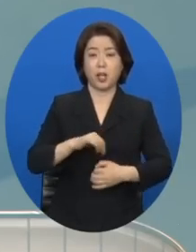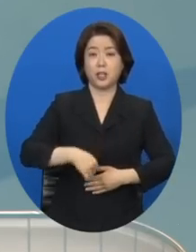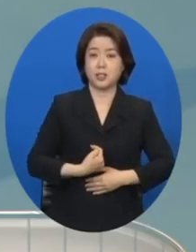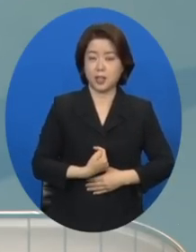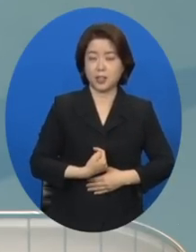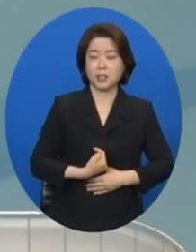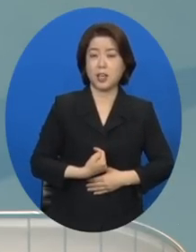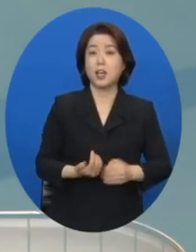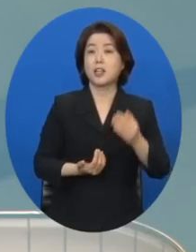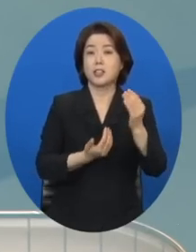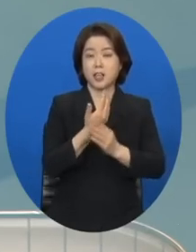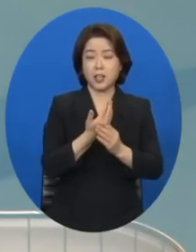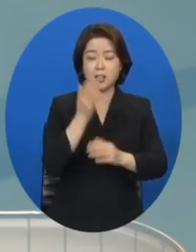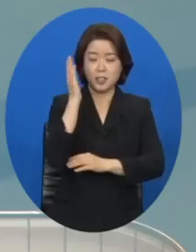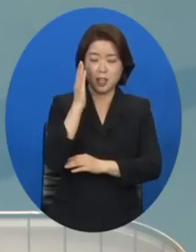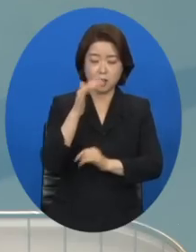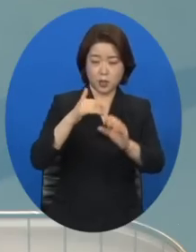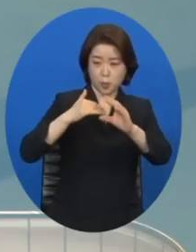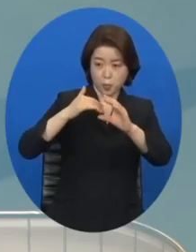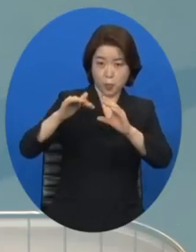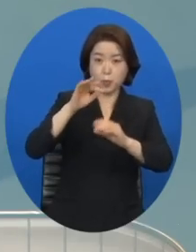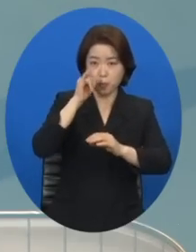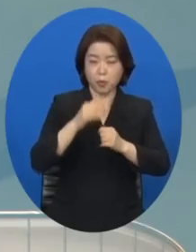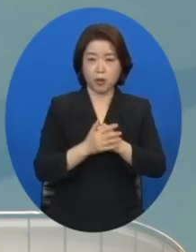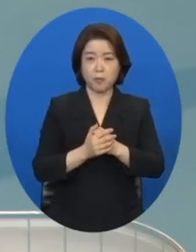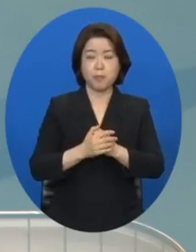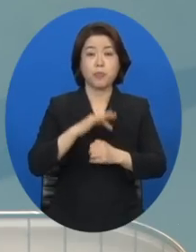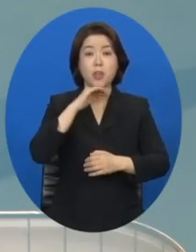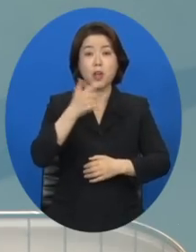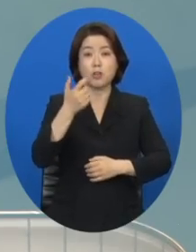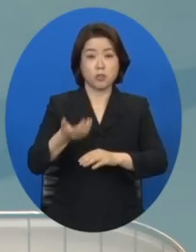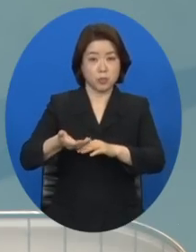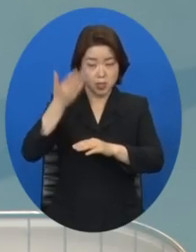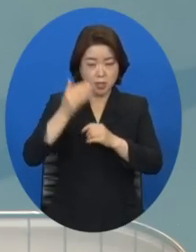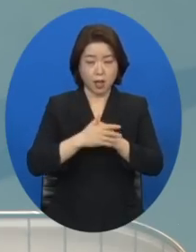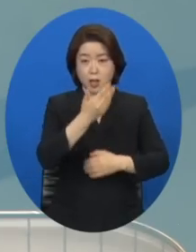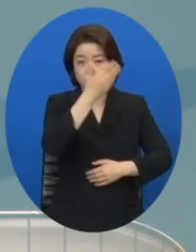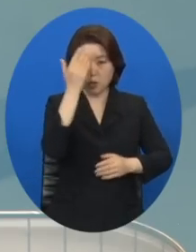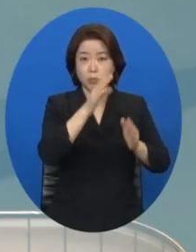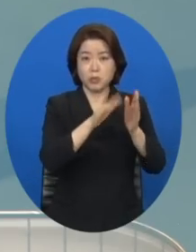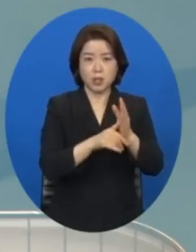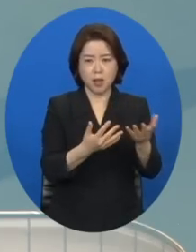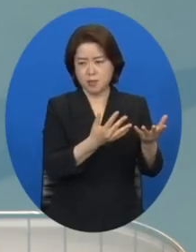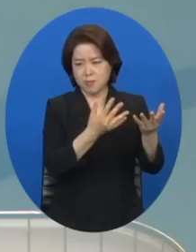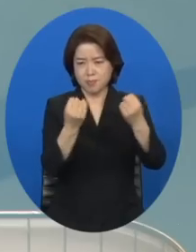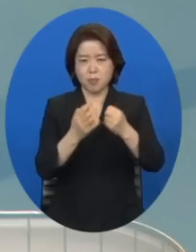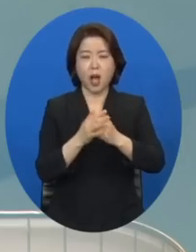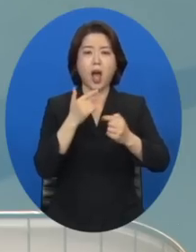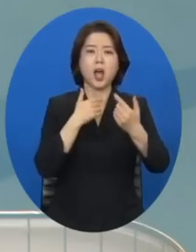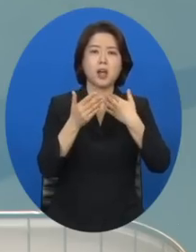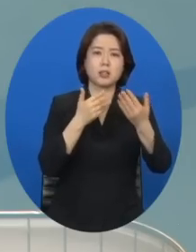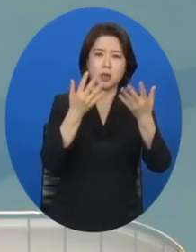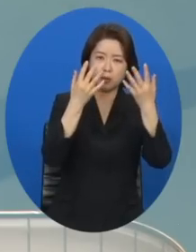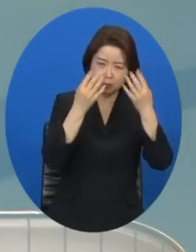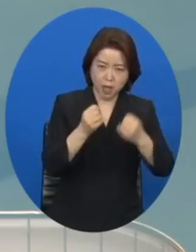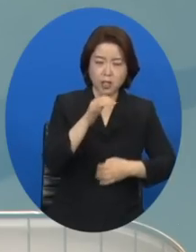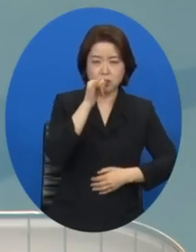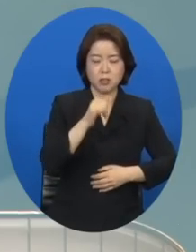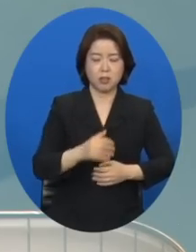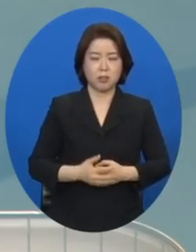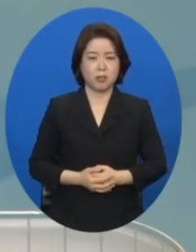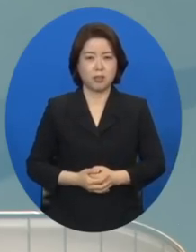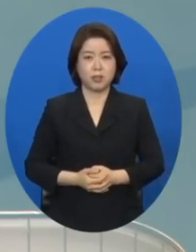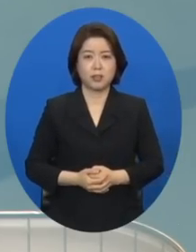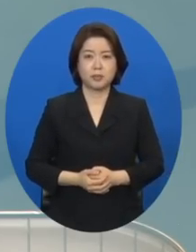있었던 이야기를 이메일로 보내주셨어요 환갑이 넘으신 분인데 젊은 시절에 많은 체험을 놀라운 체험을